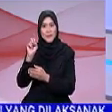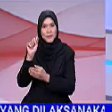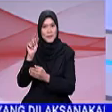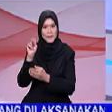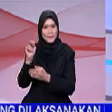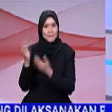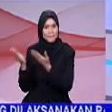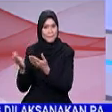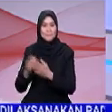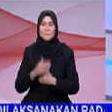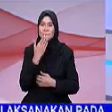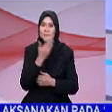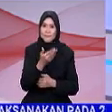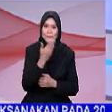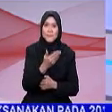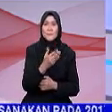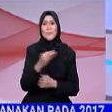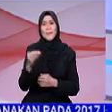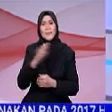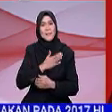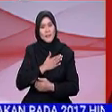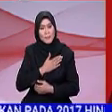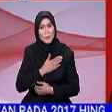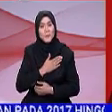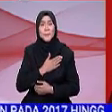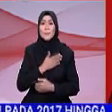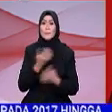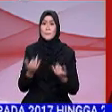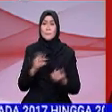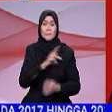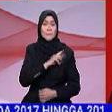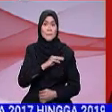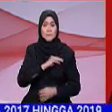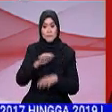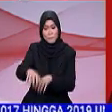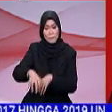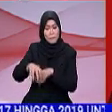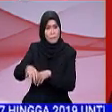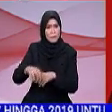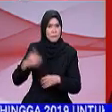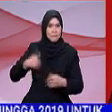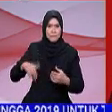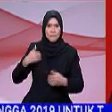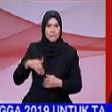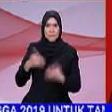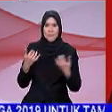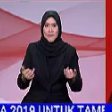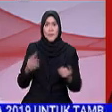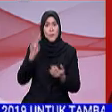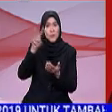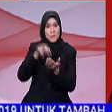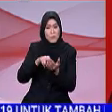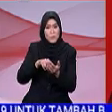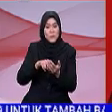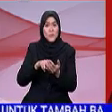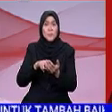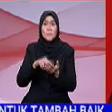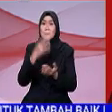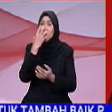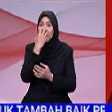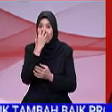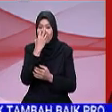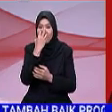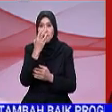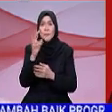Terima kasih, salam sejahtera dan salam hormat. Kementerian Pertanian dan Perikanan menafikan dakwaan hampir 2,000 ekor babi